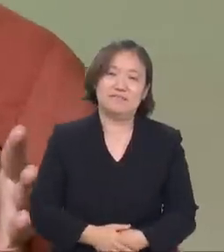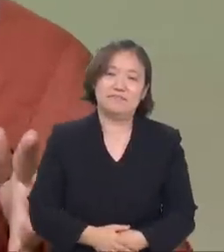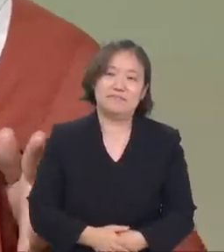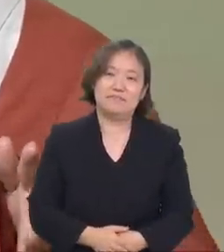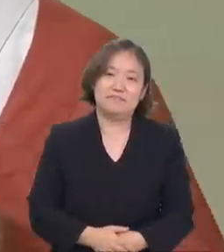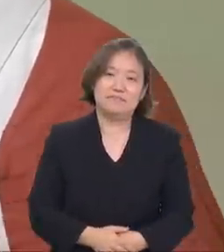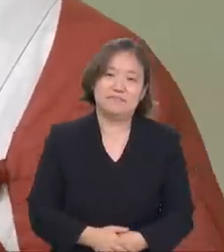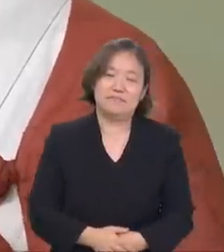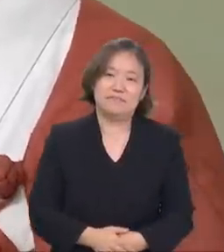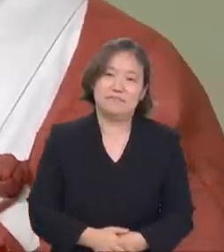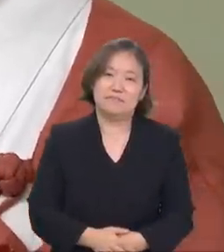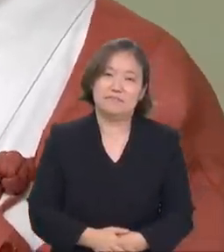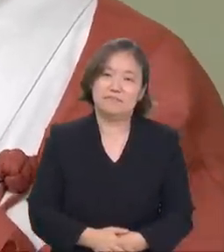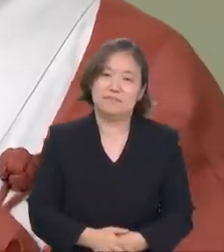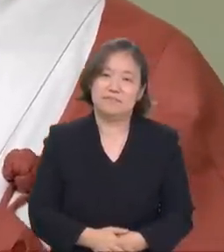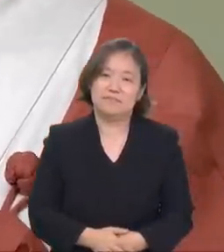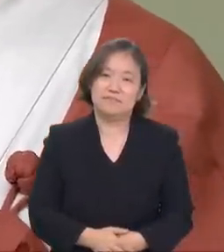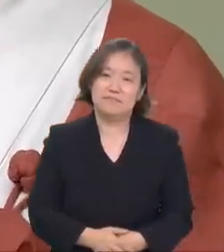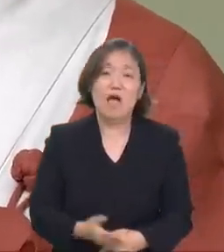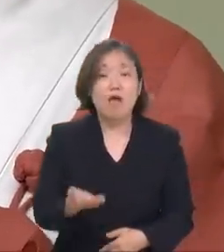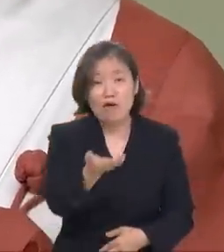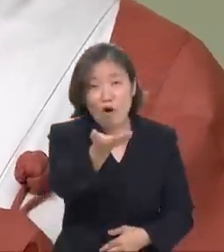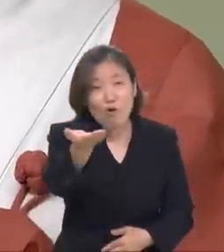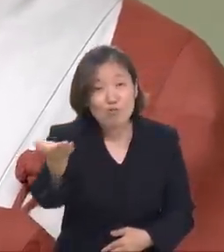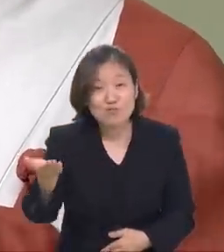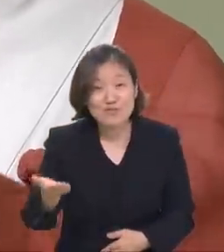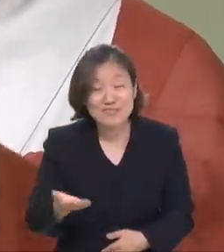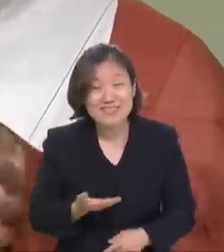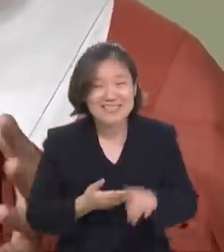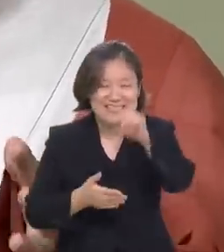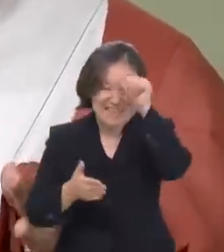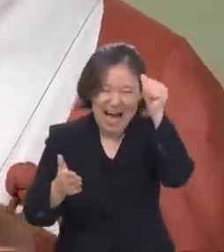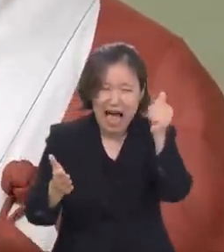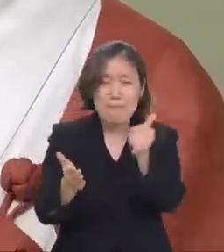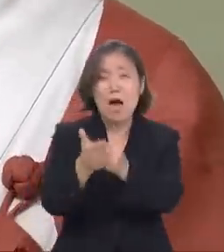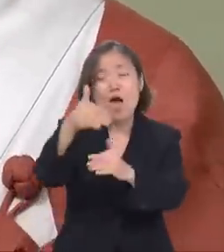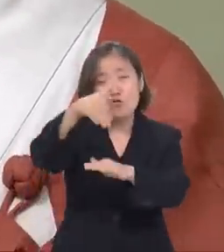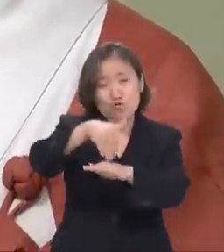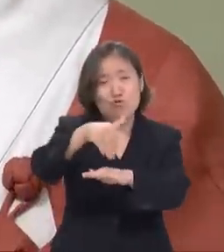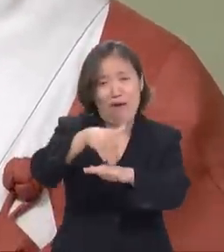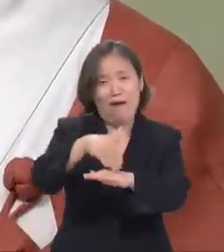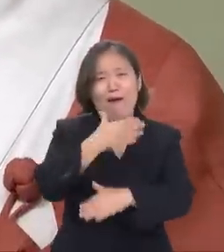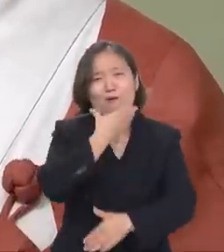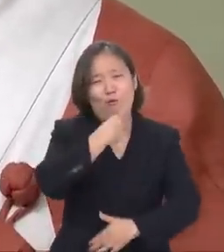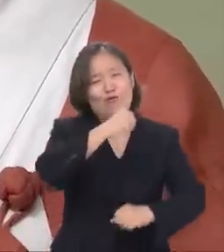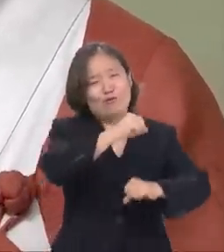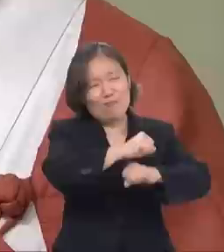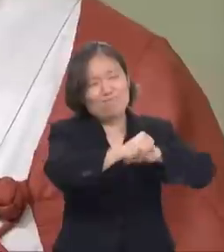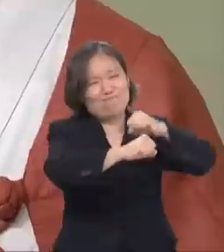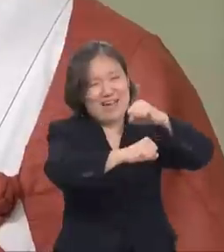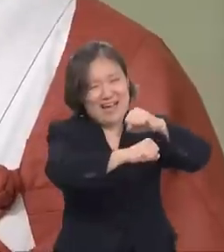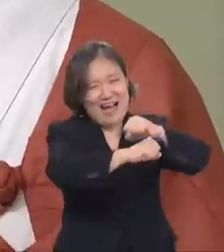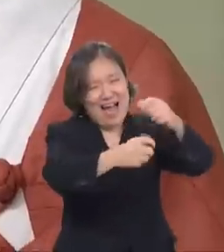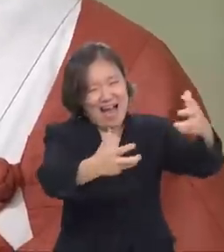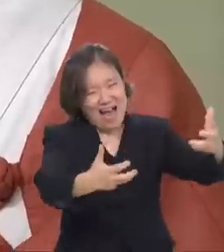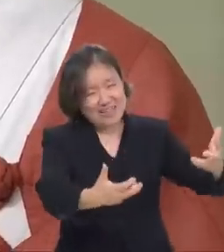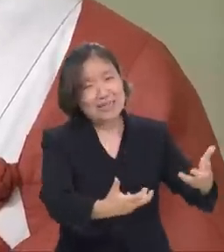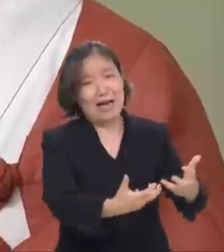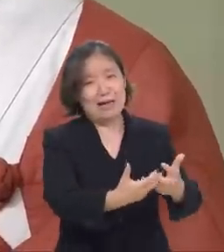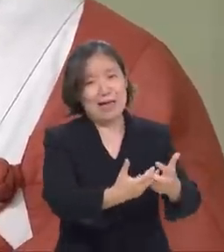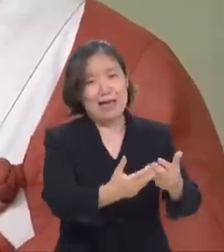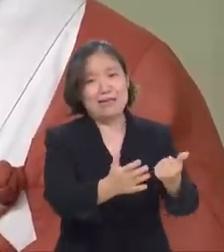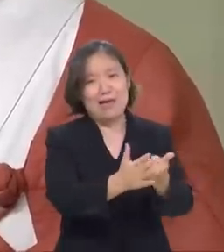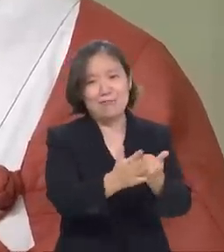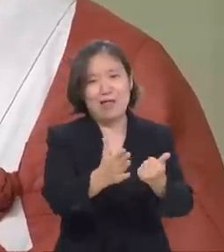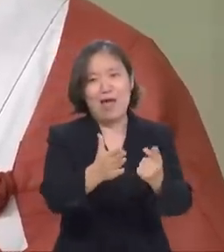여러분들의 삶에 수행의 공덕이 가득 차오르기를 늘 불보살님의